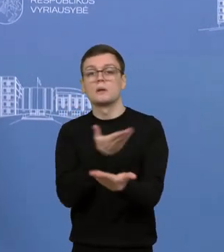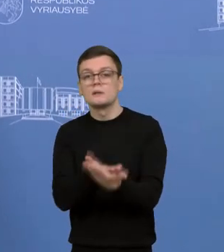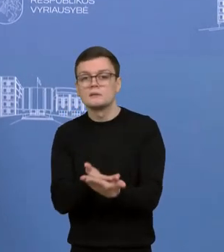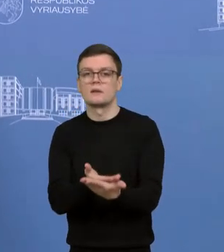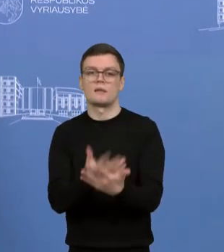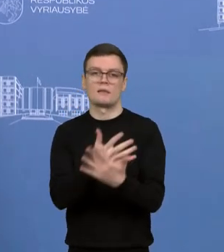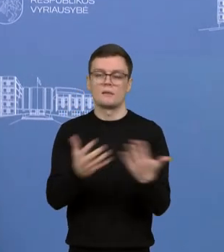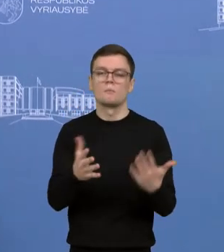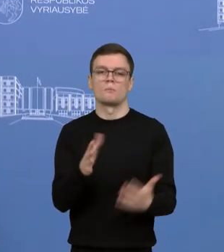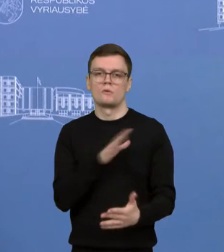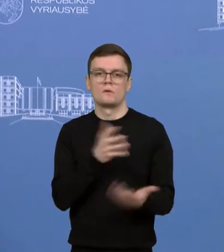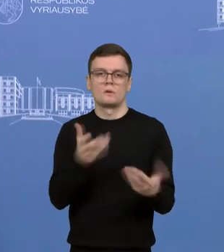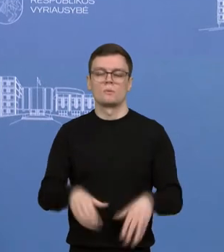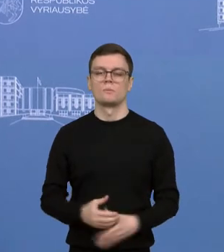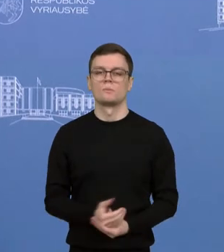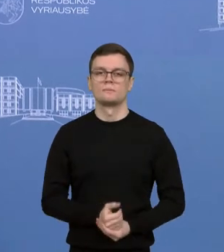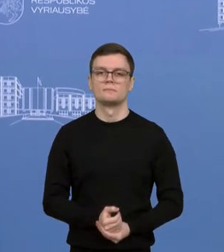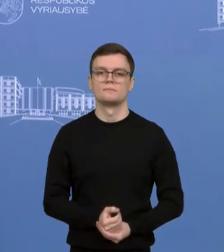Prašom.